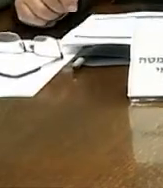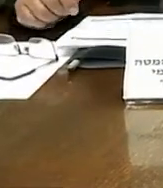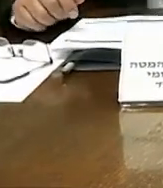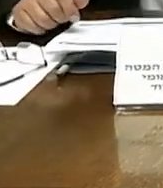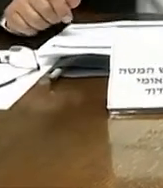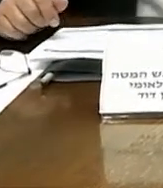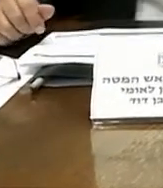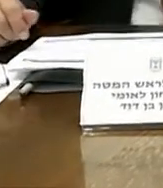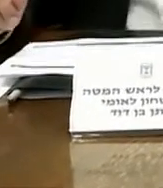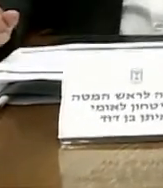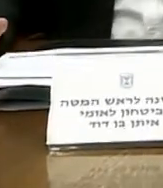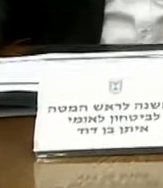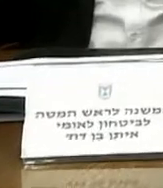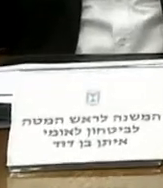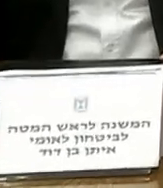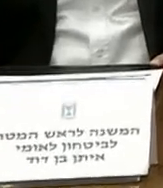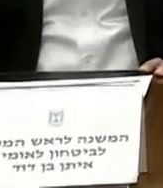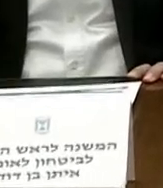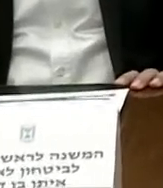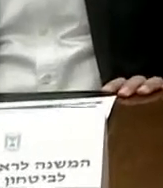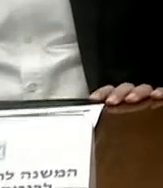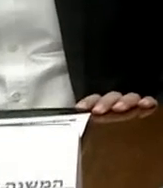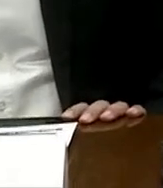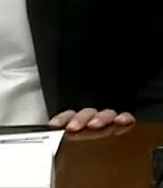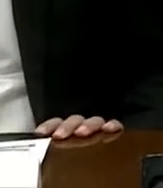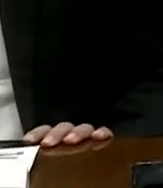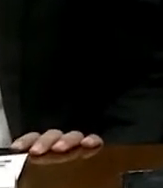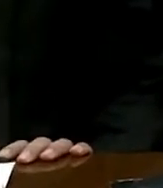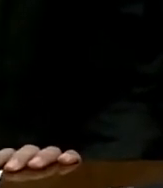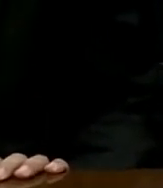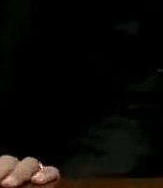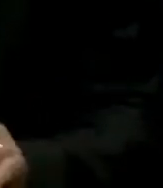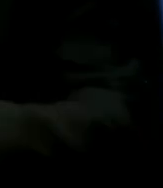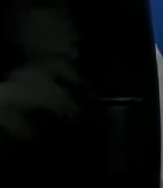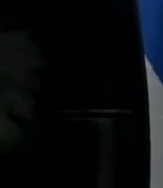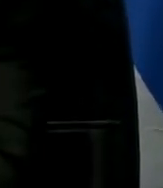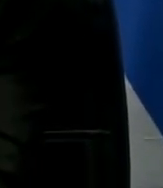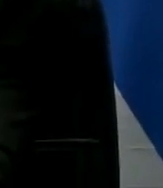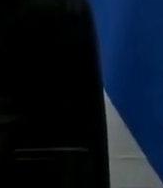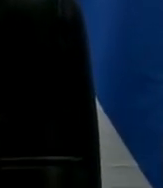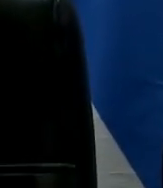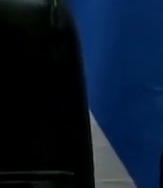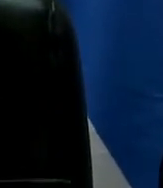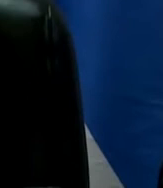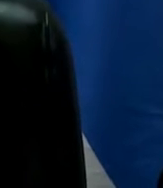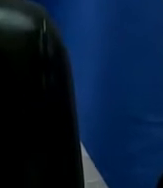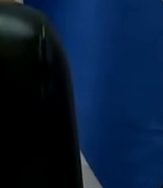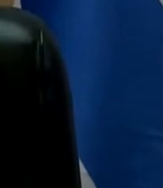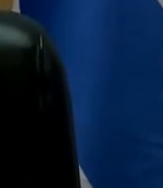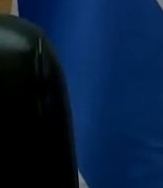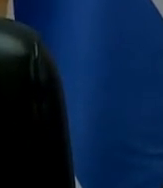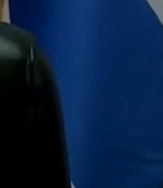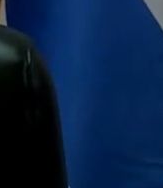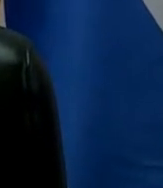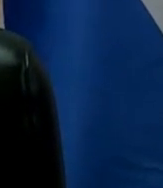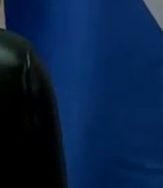כבר נעבור לכתבנו יניר קוזין שנמצא איתנו, ידווח לנו את החלטות קבינט הקורונה. ערב